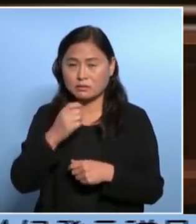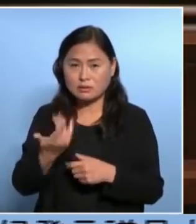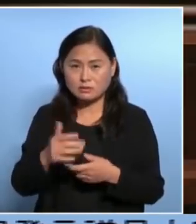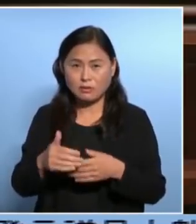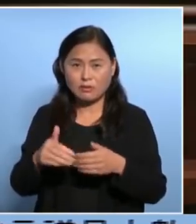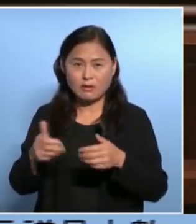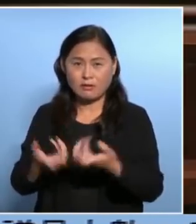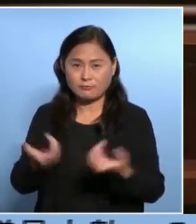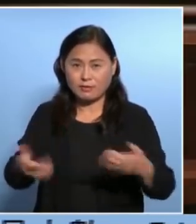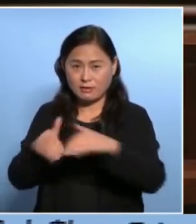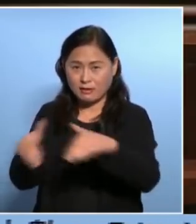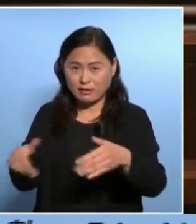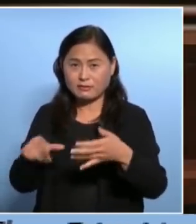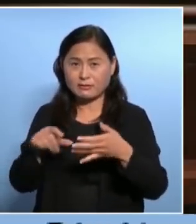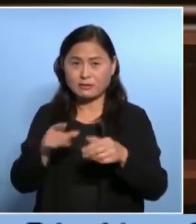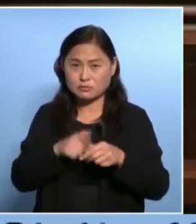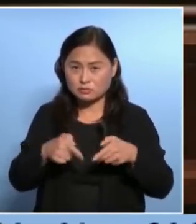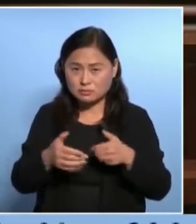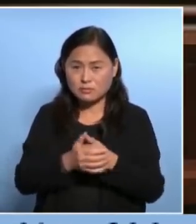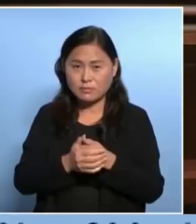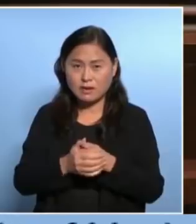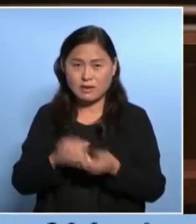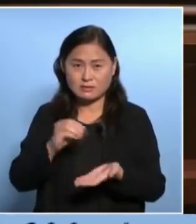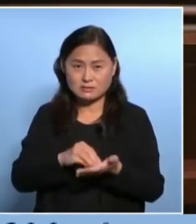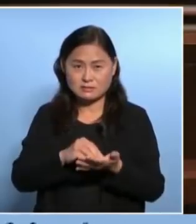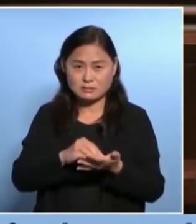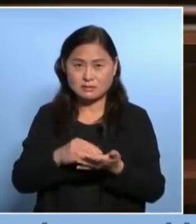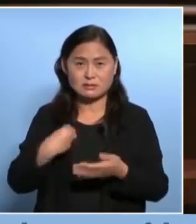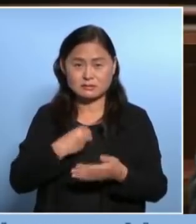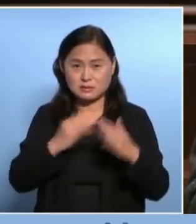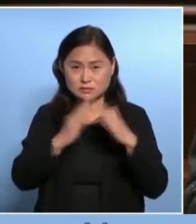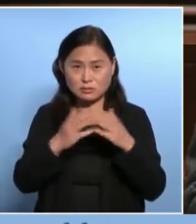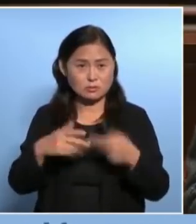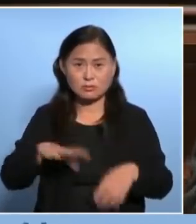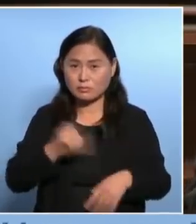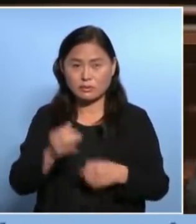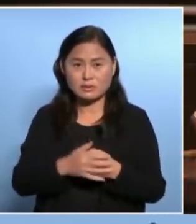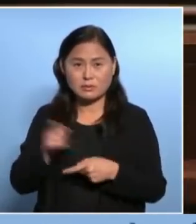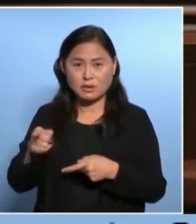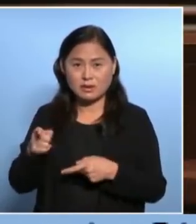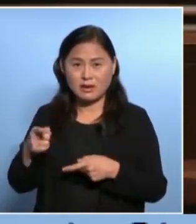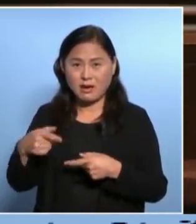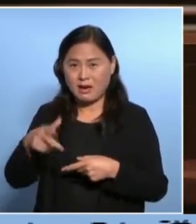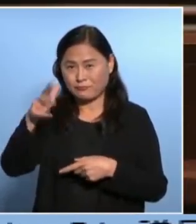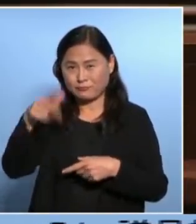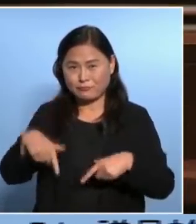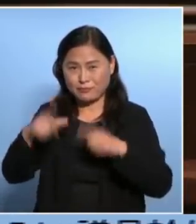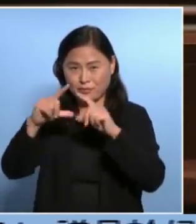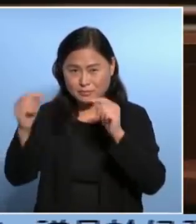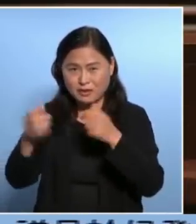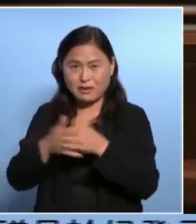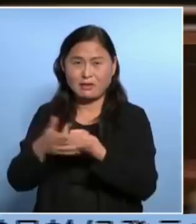營啊、指定診所啊，都不夠花的，因為林鄭呢頭放火，嗰頭就喺度扮救